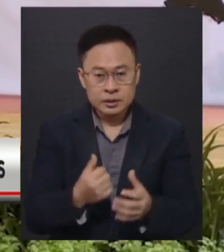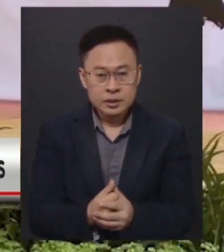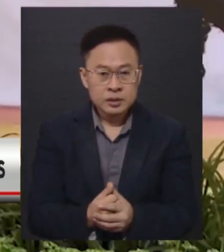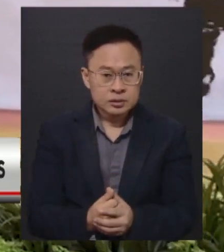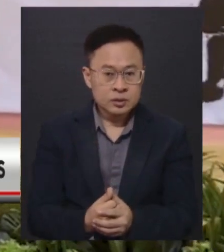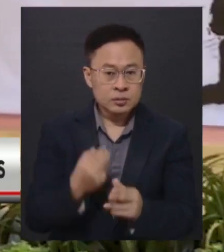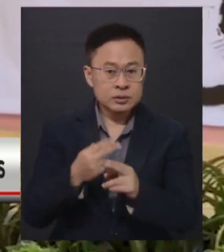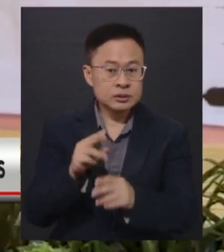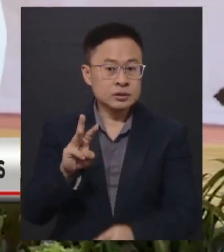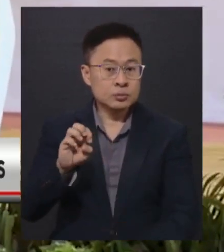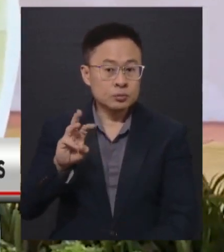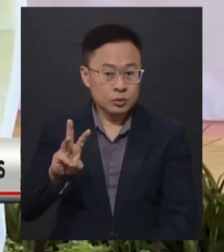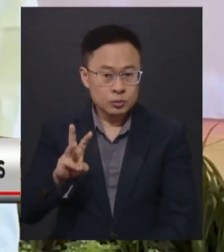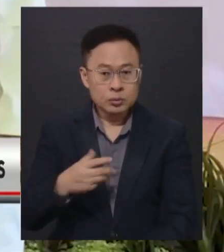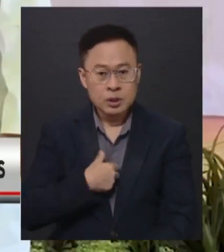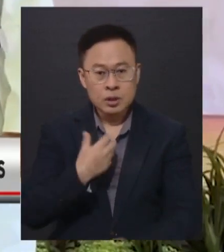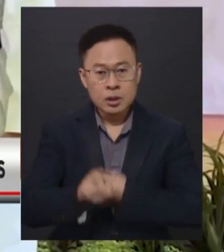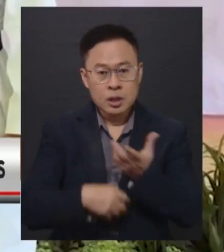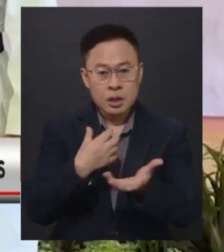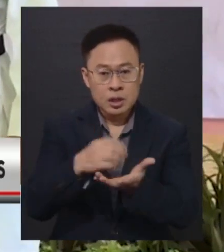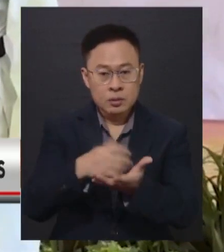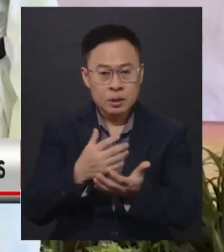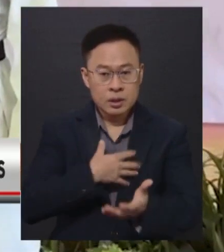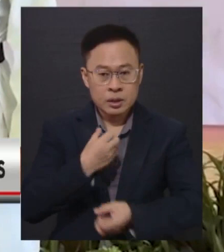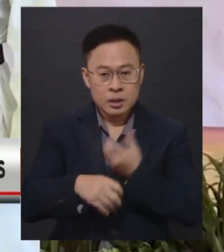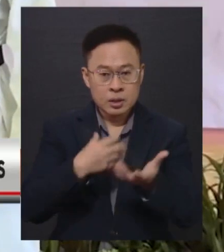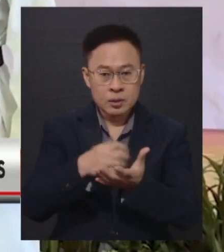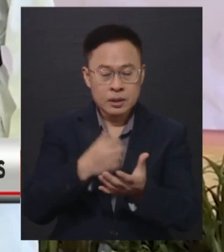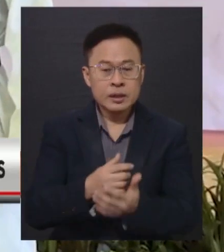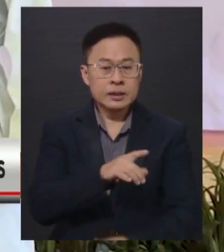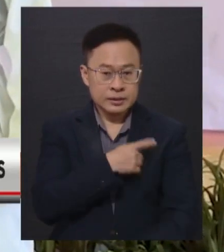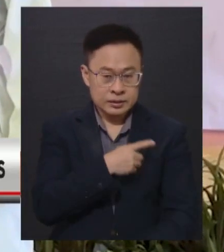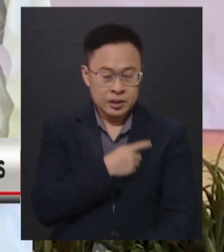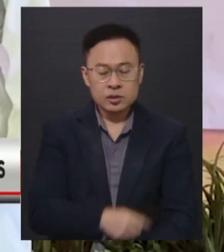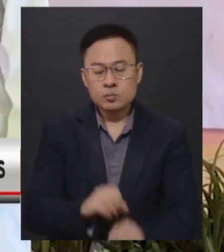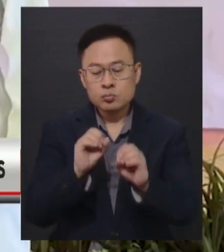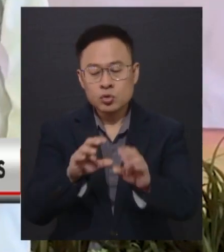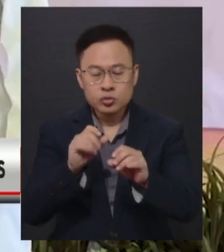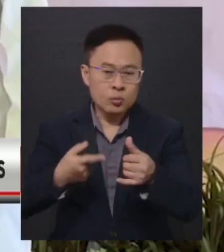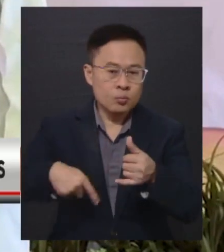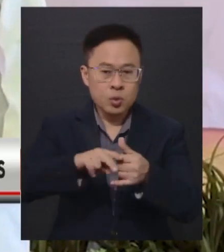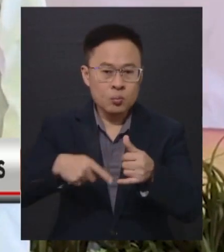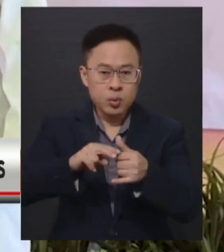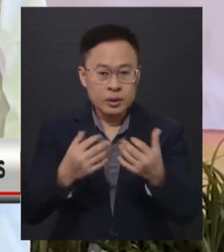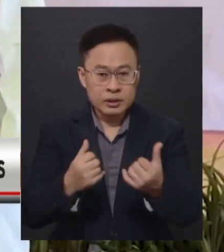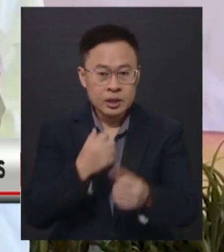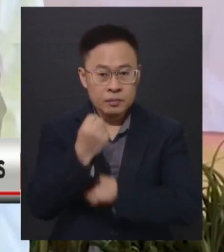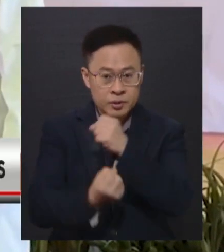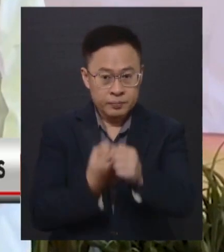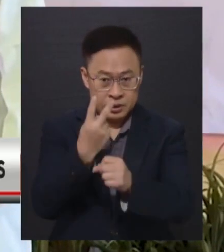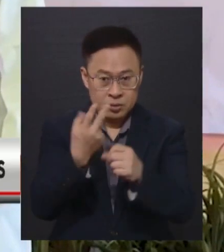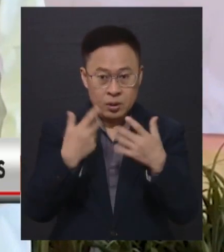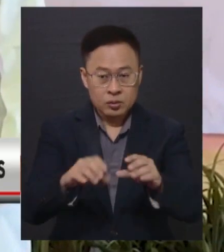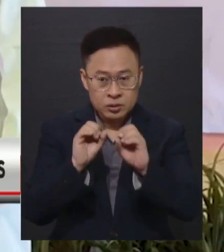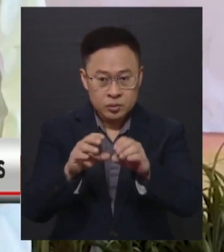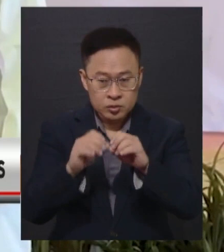ภาได้เผยความรู้สึกว่ารู้สึกยินดีเป็นอย่างมากที่ได้ร่วมกิจกรรมในครั้งนี้เป็นปีที่2ที่ได้มา